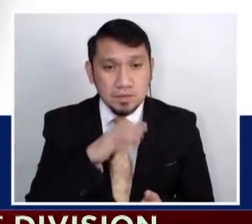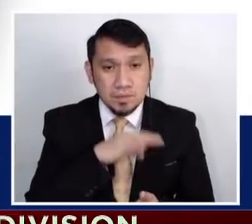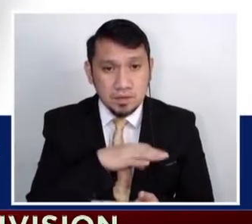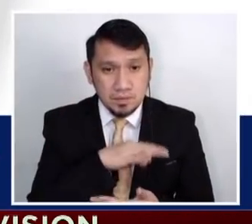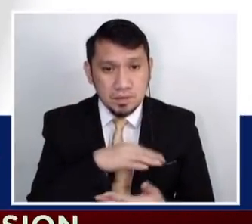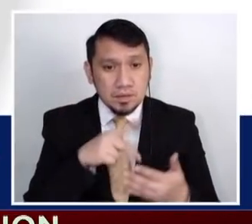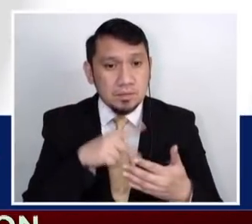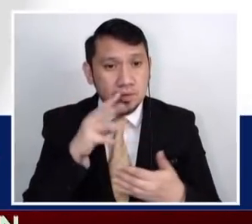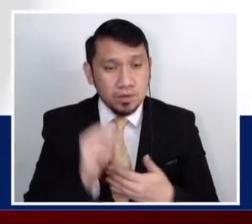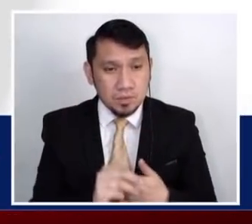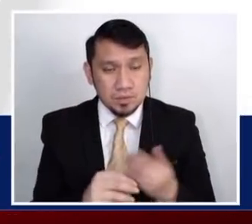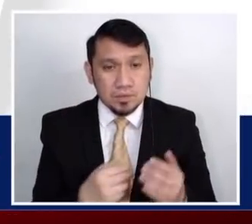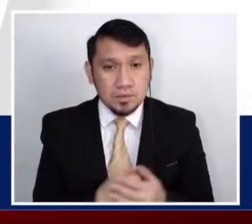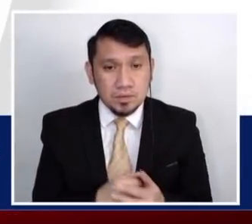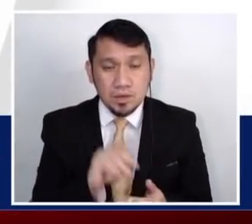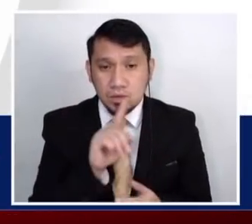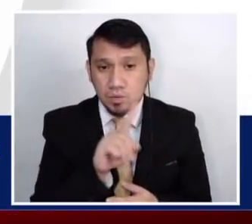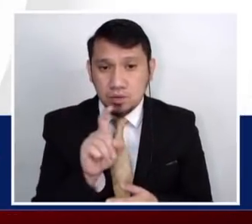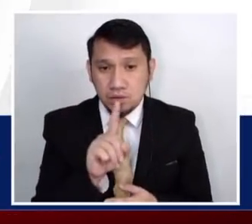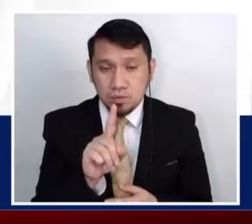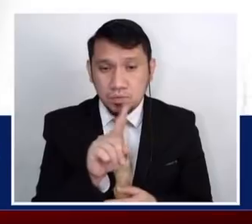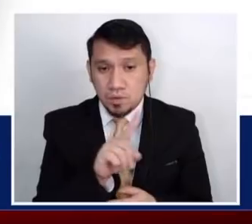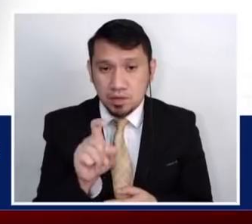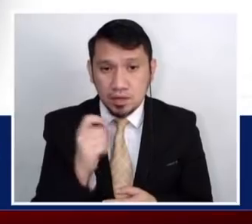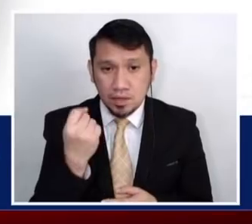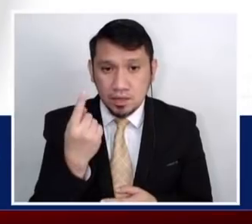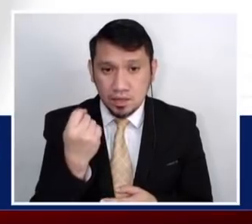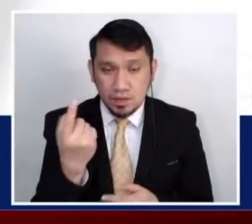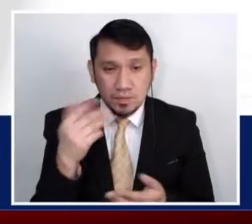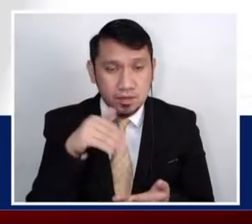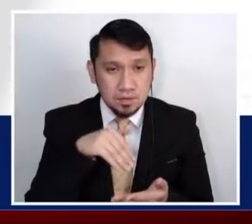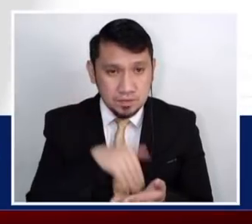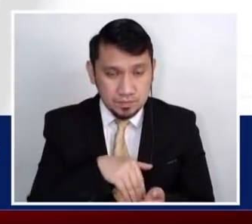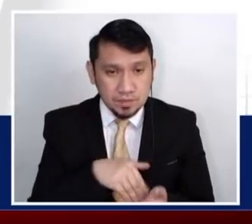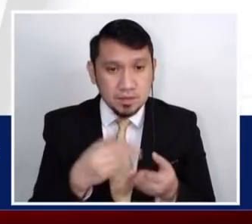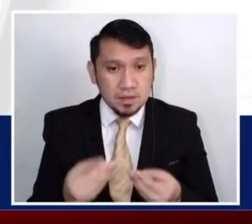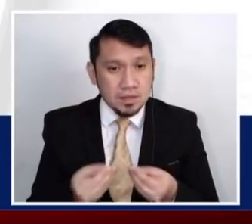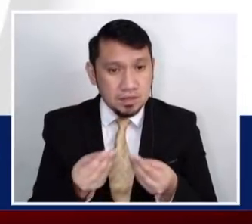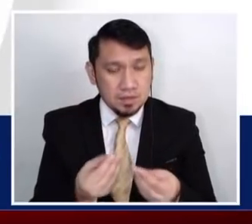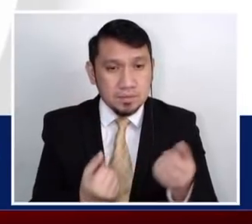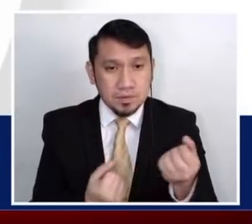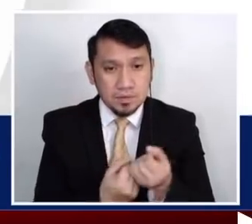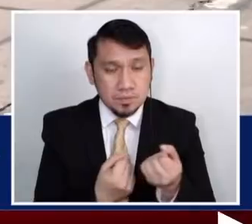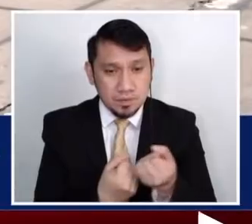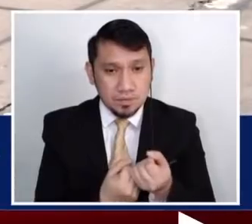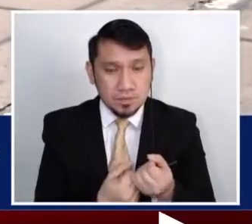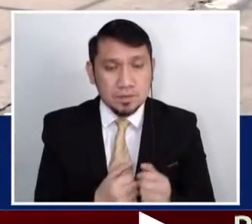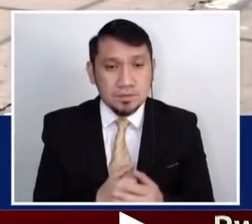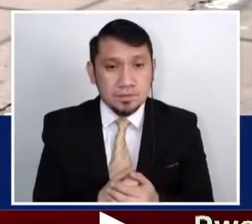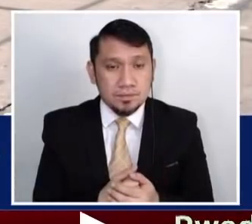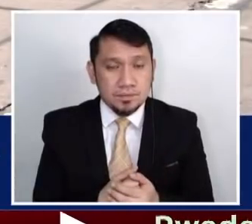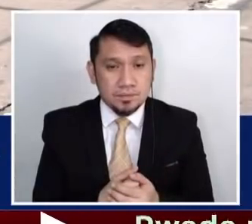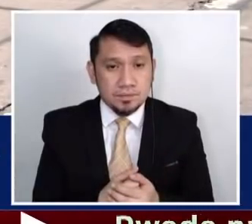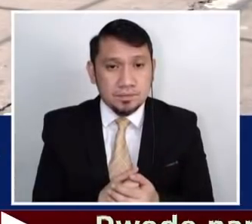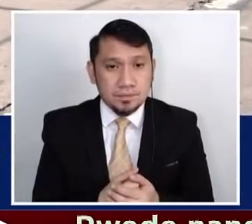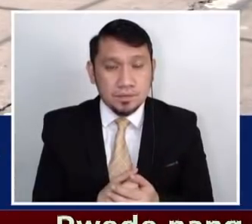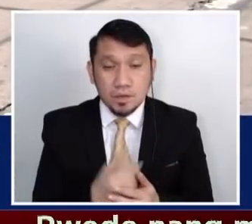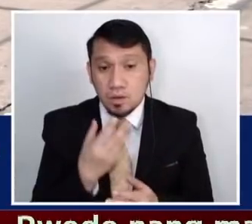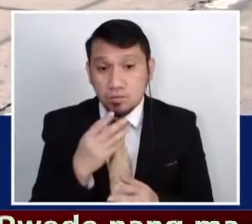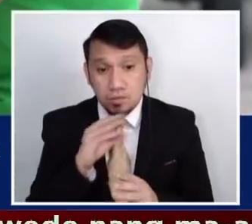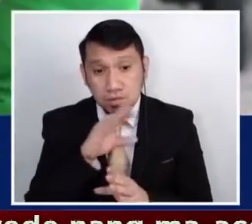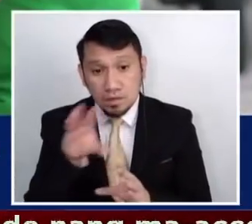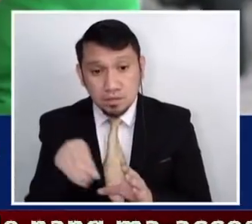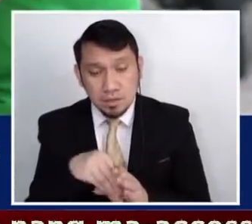programa, lagpas 111,000 pa lang ang naayudahan o wala pang kalahati. Ang mga kwalipikadong